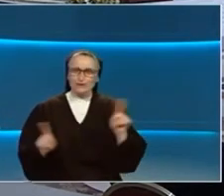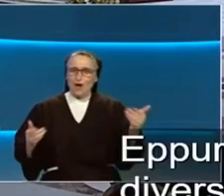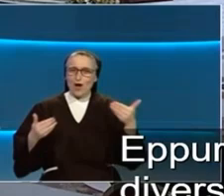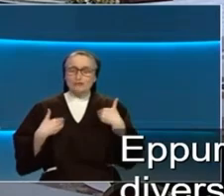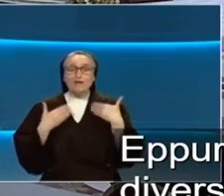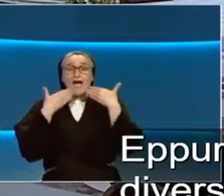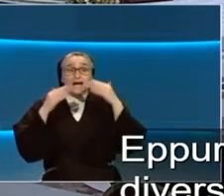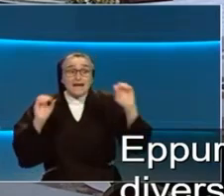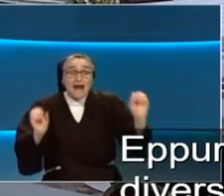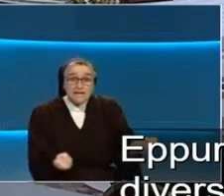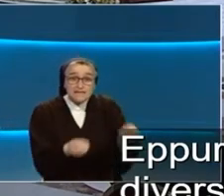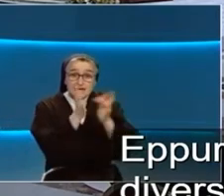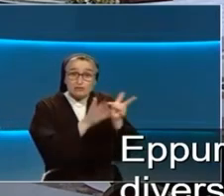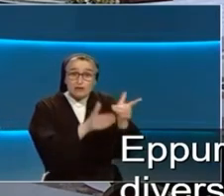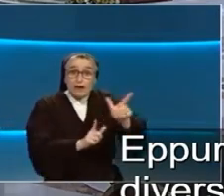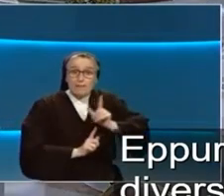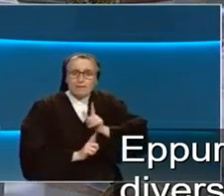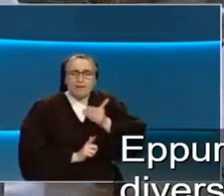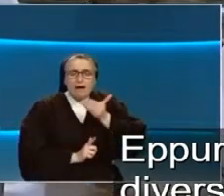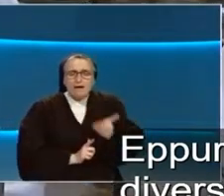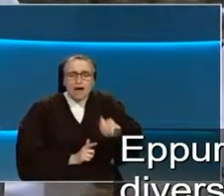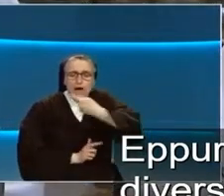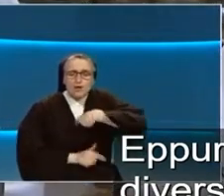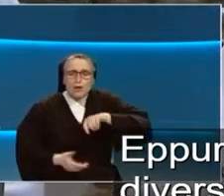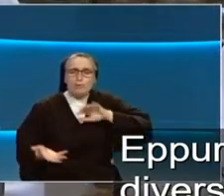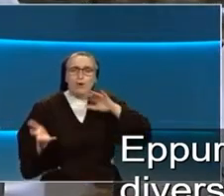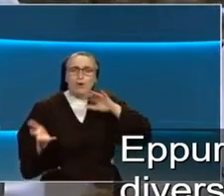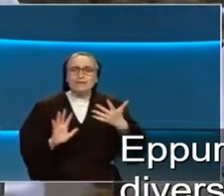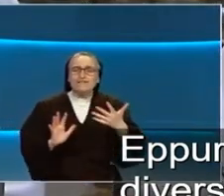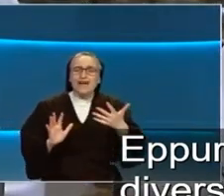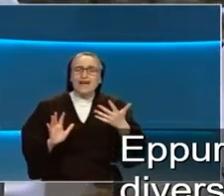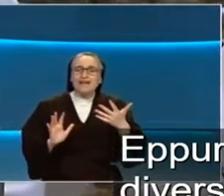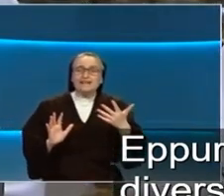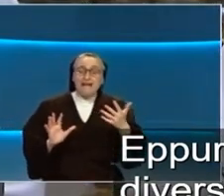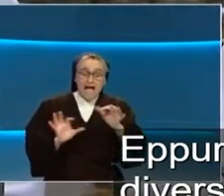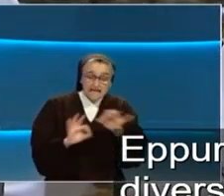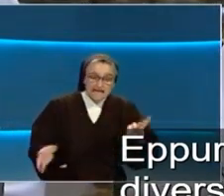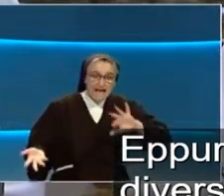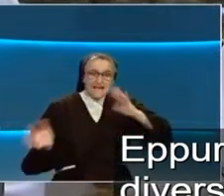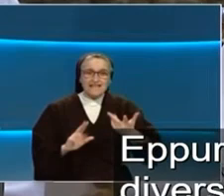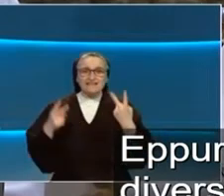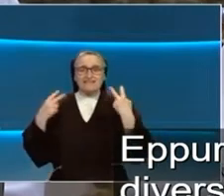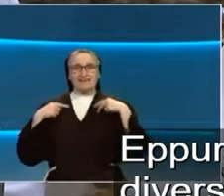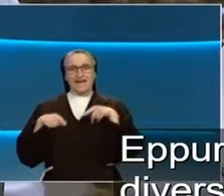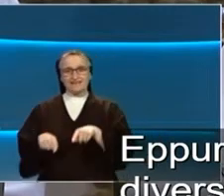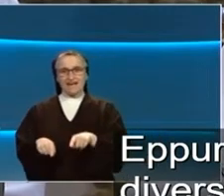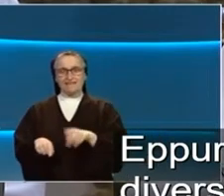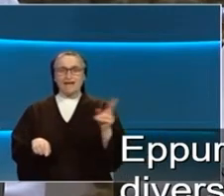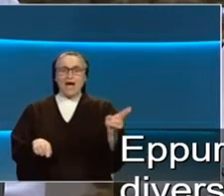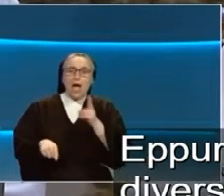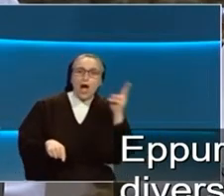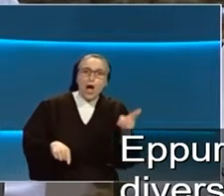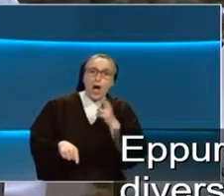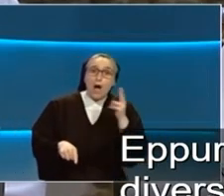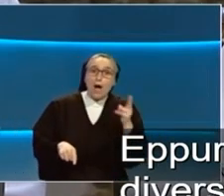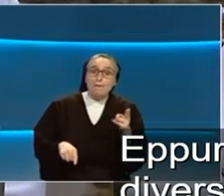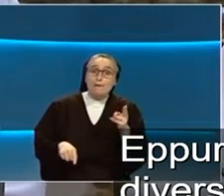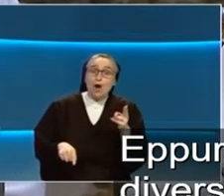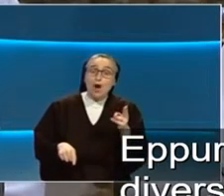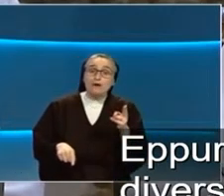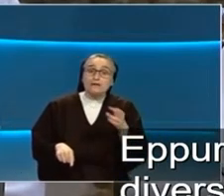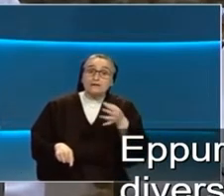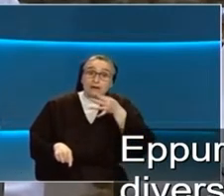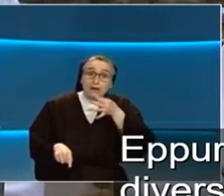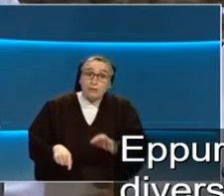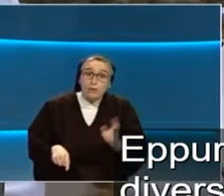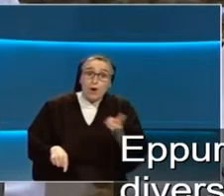하십니다. 예수님의 부활로 인하여 우리는 무에서 생명으로 도약할 수 있고 죽음은 더